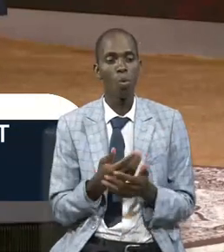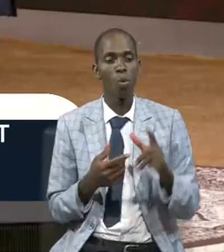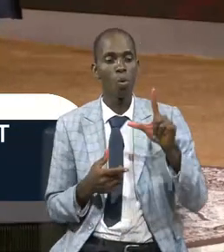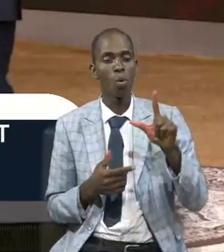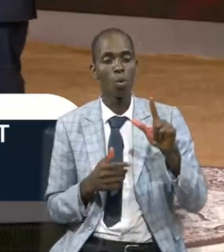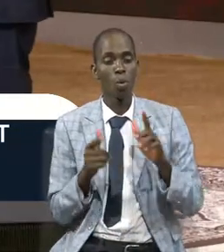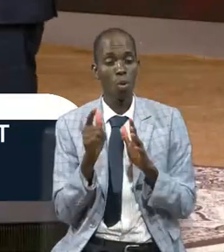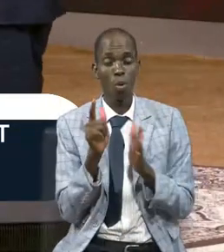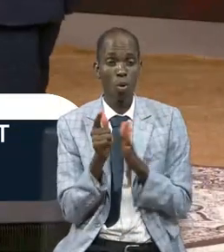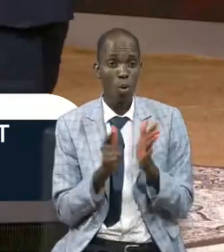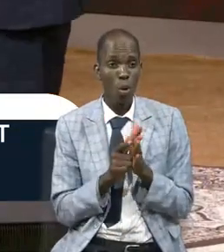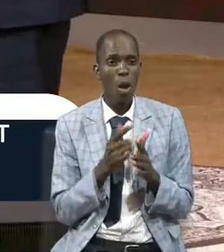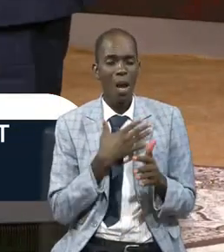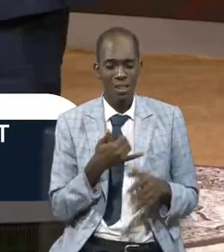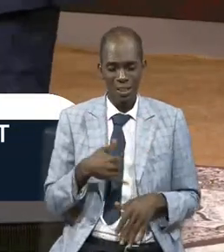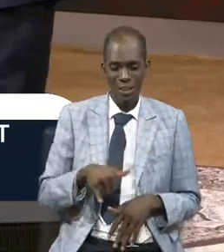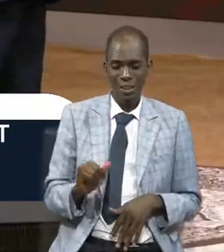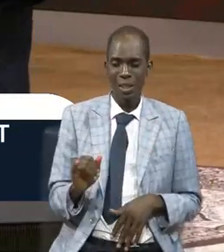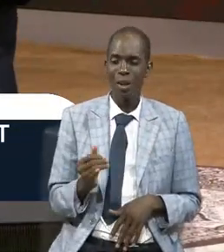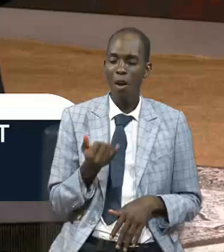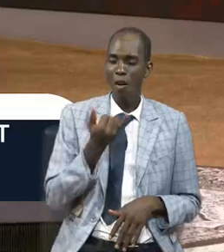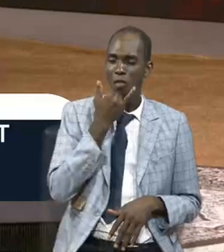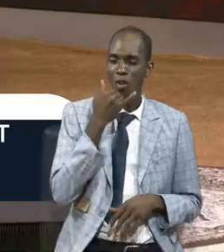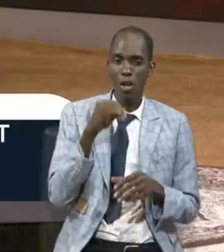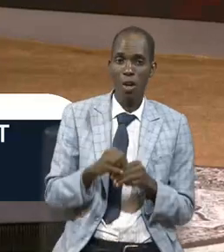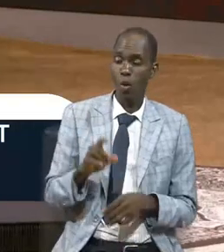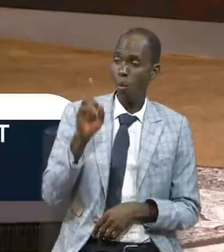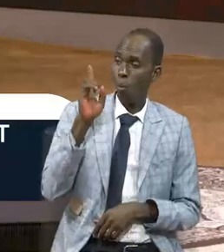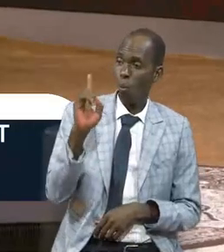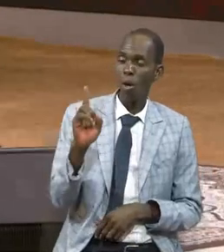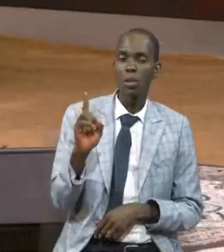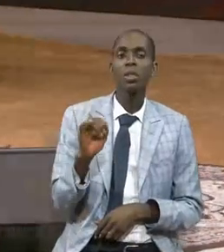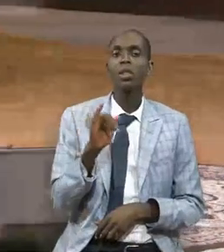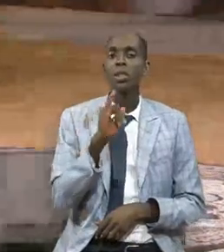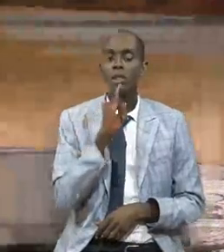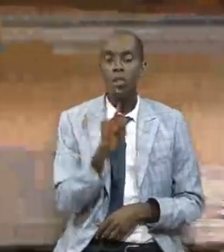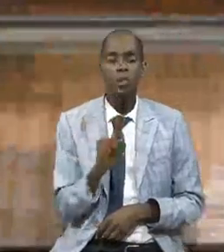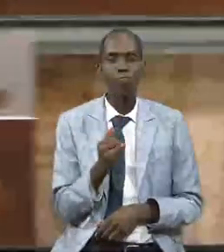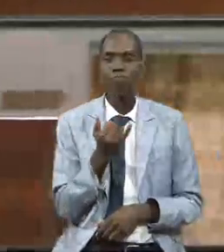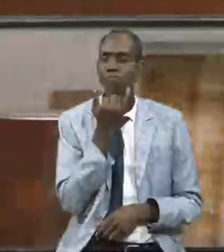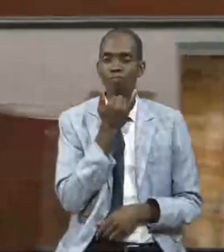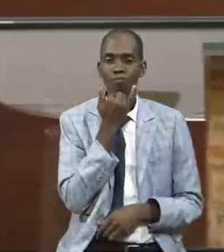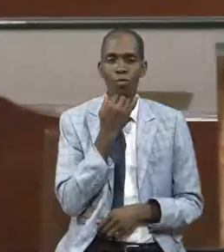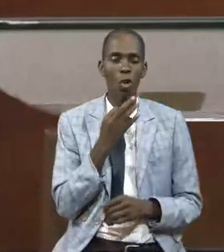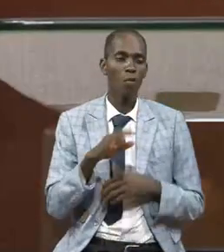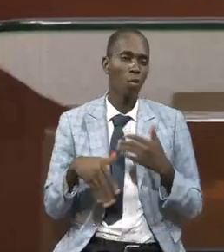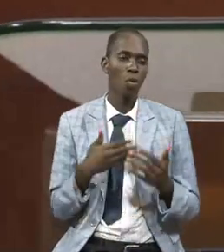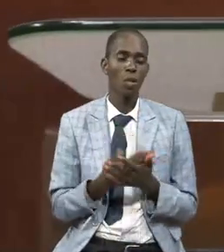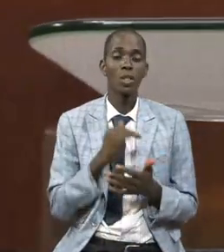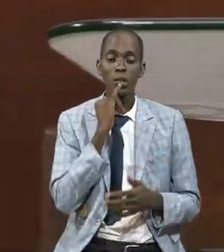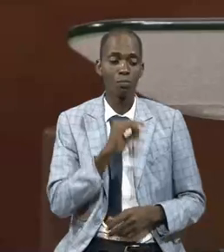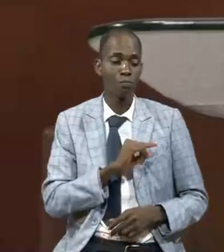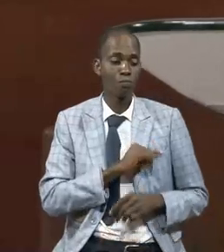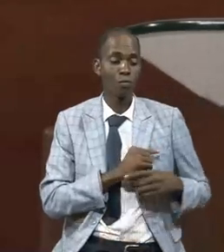mais pêche contre un seul commandement, devient coupable de tout. L'Écriture